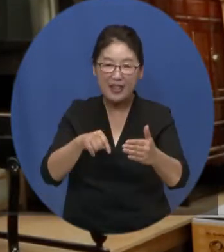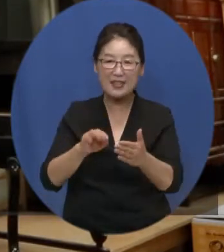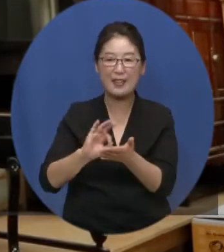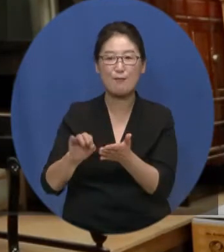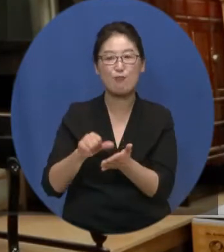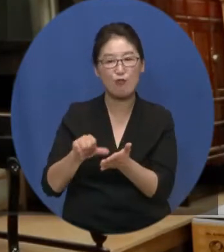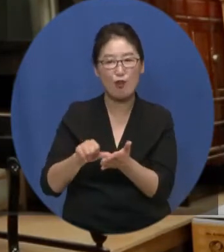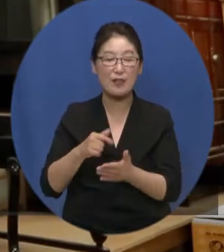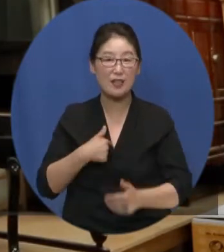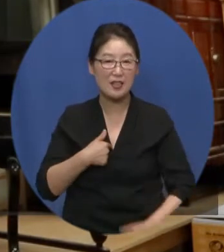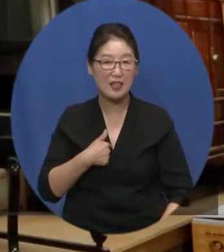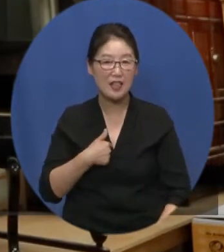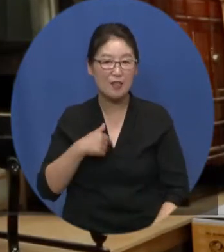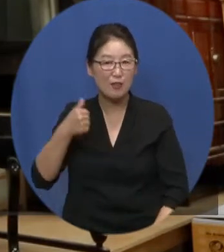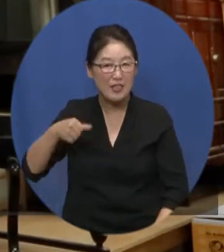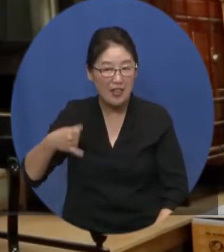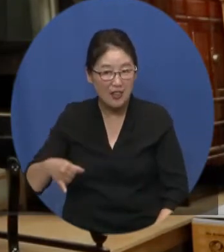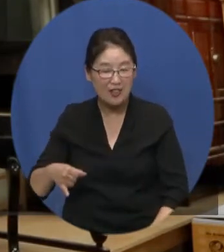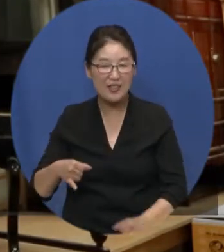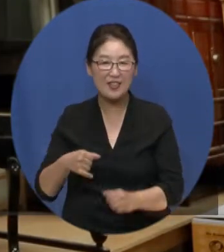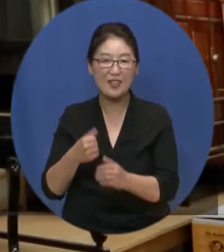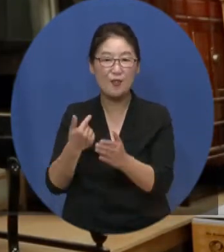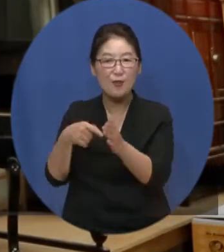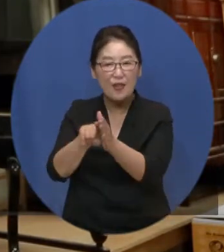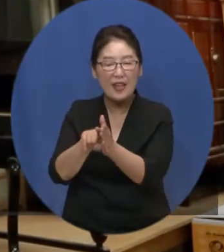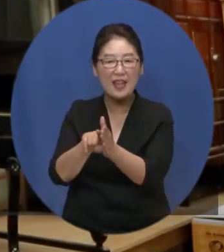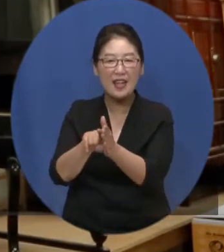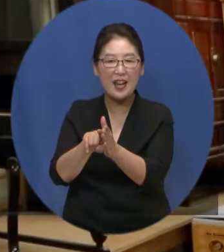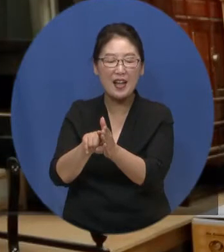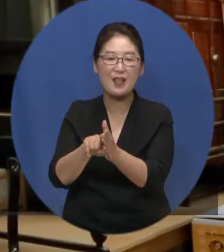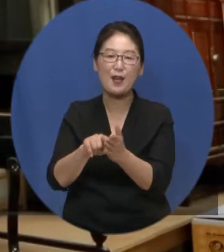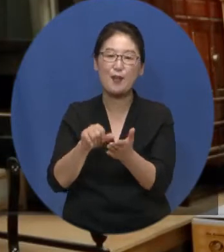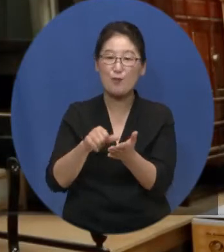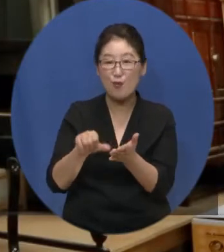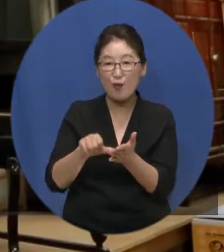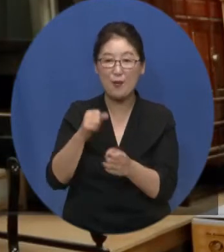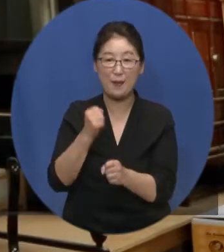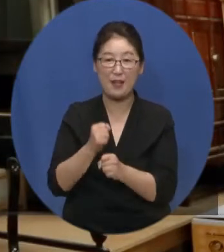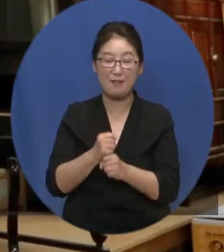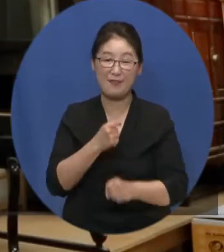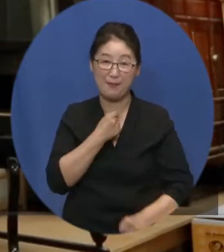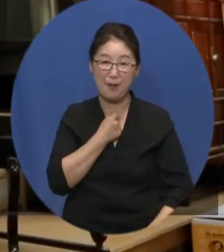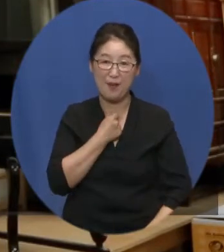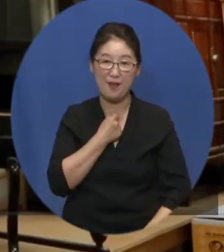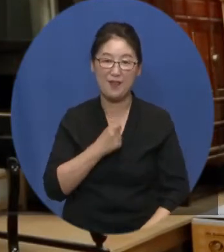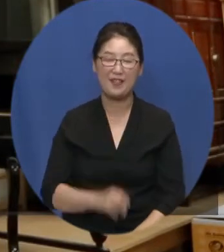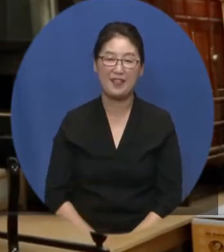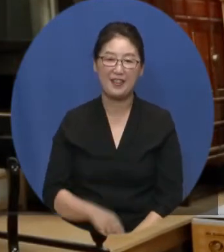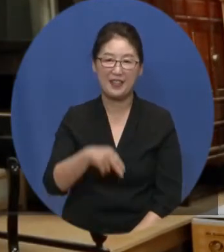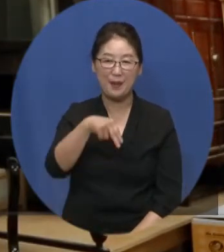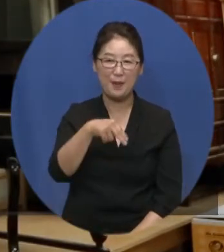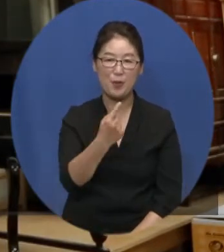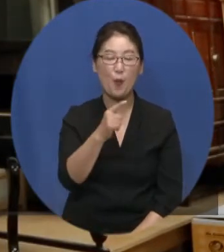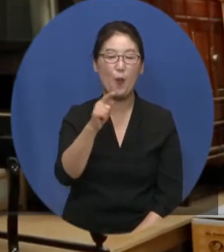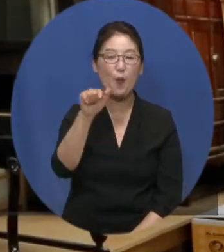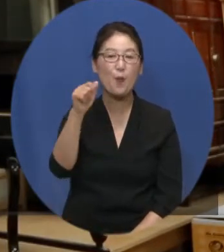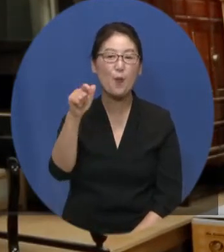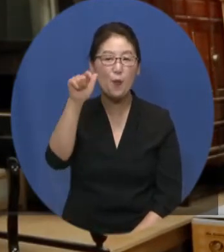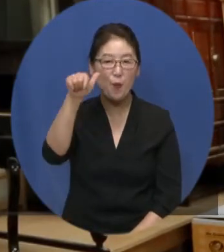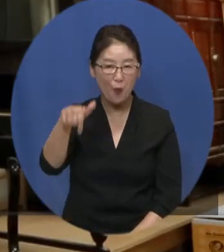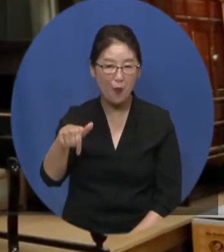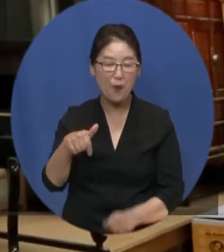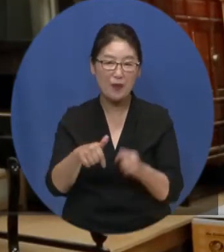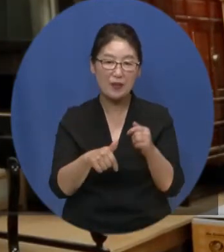제 애들 쓸 수 있는 그런 걸 이제 해보고 싶었던 게 되고 미제 소복이 라고 이제 맞아떨어진